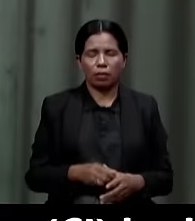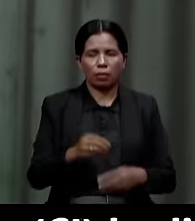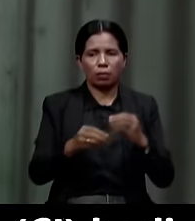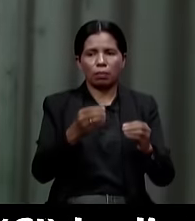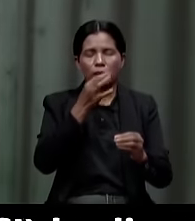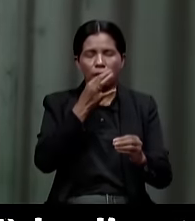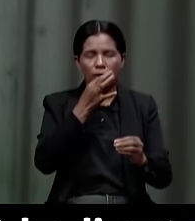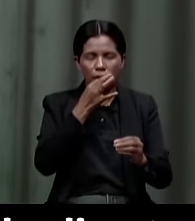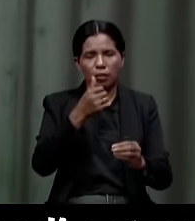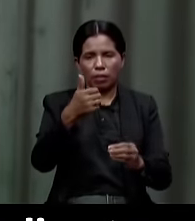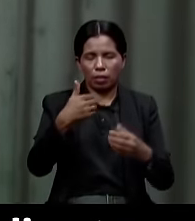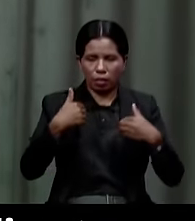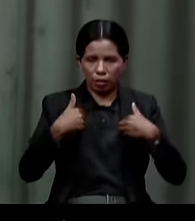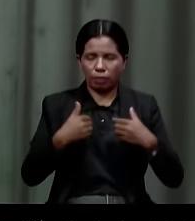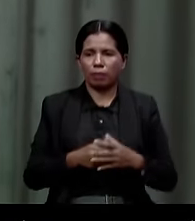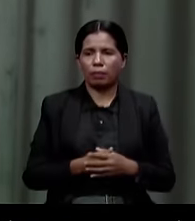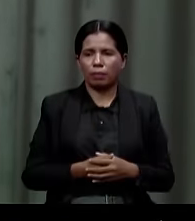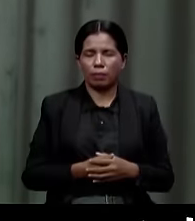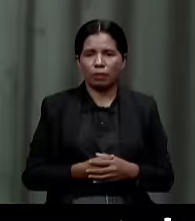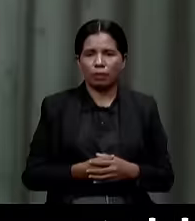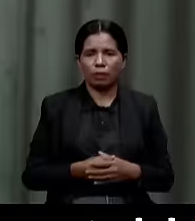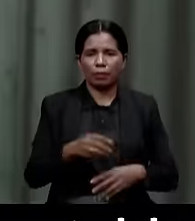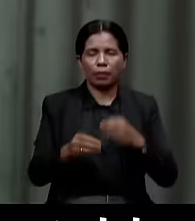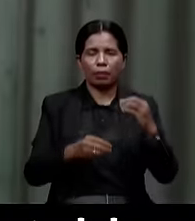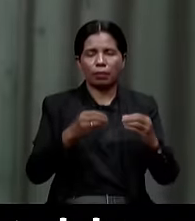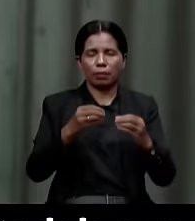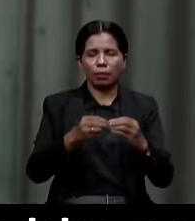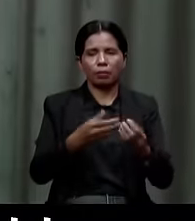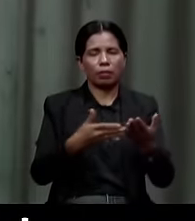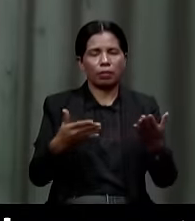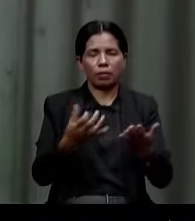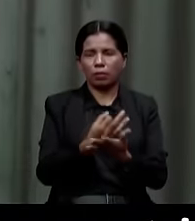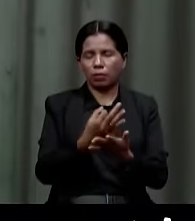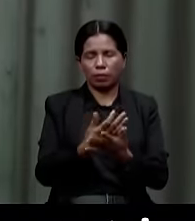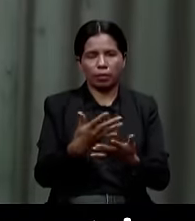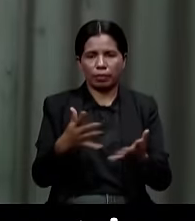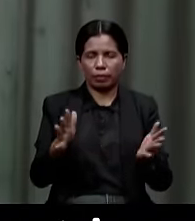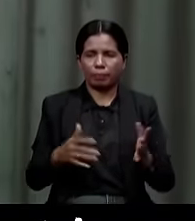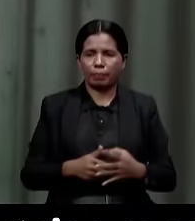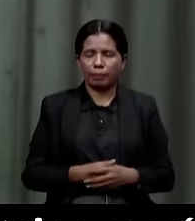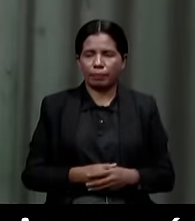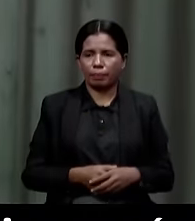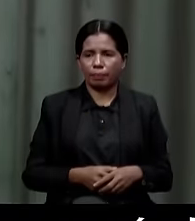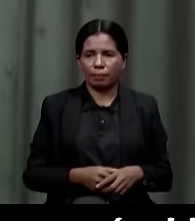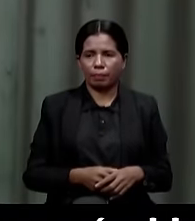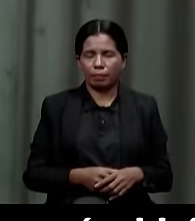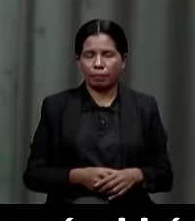iya ko na sa, to eskola ni sila sa, nini din,